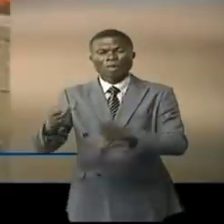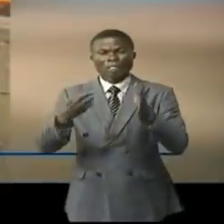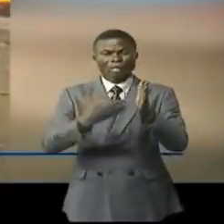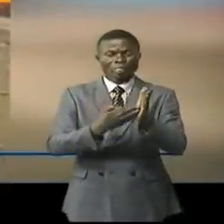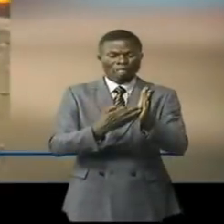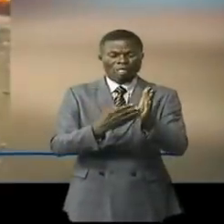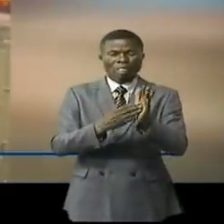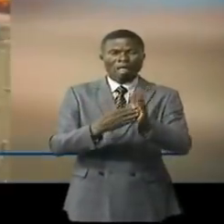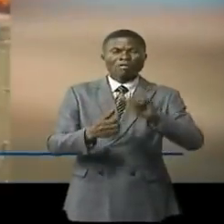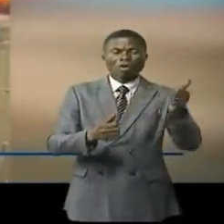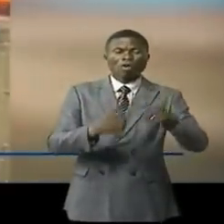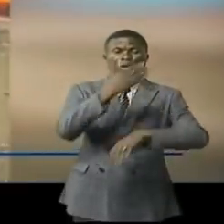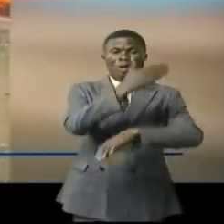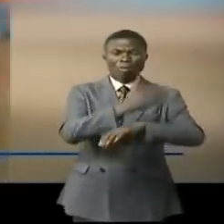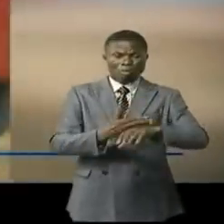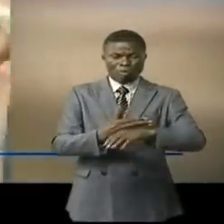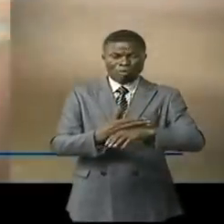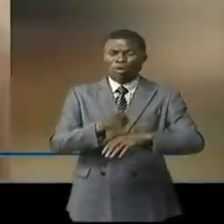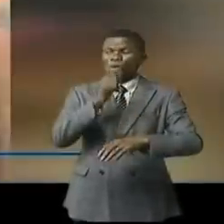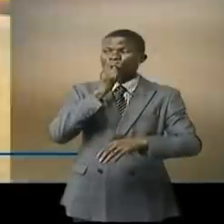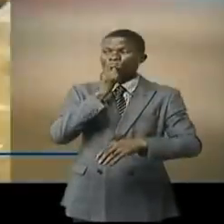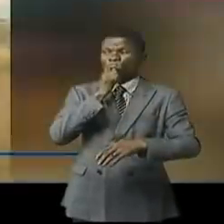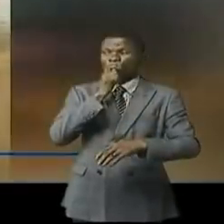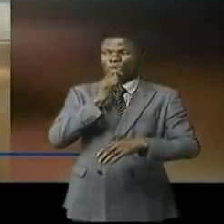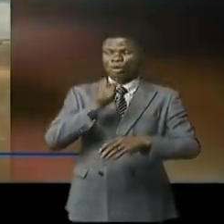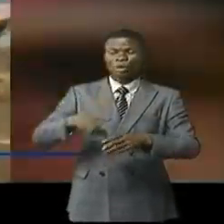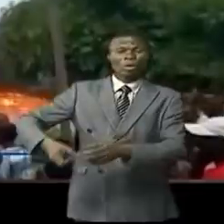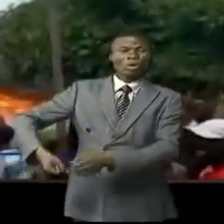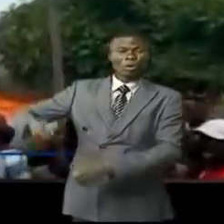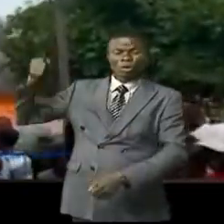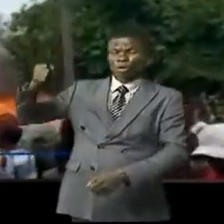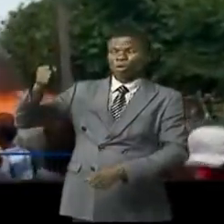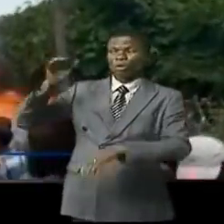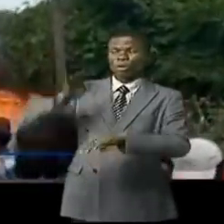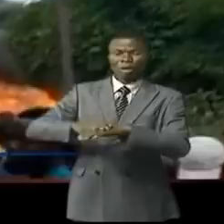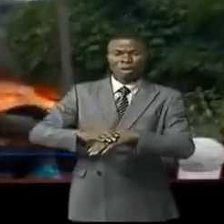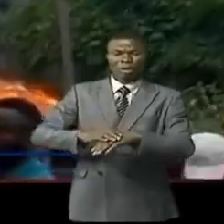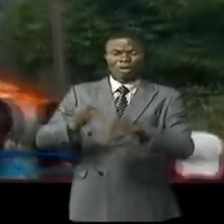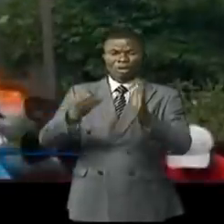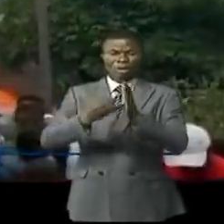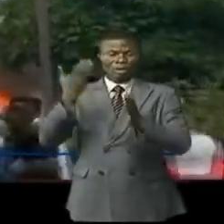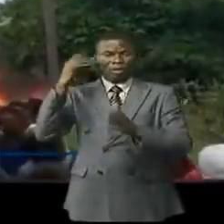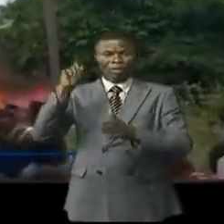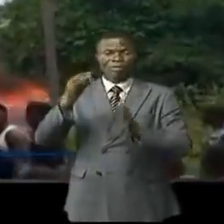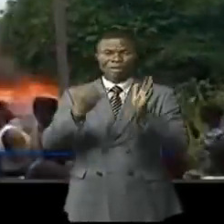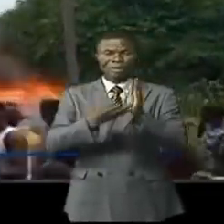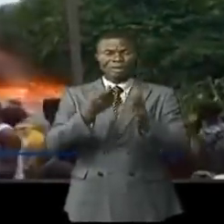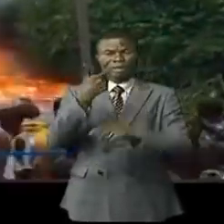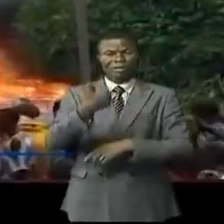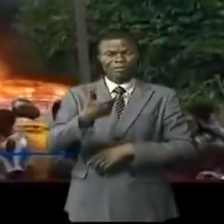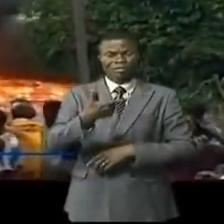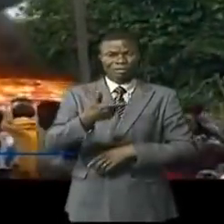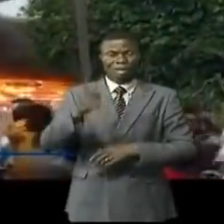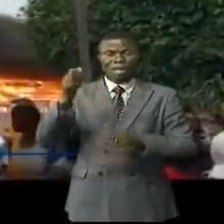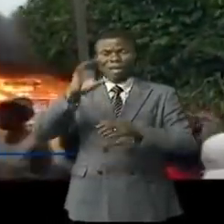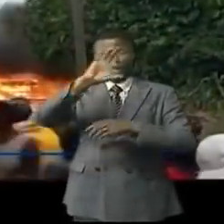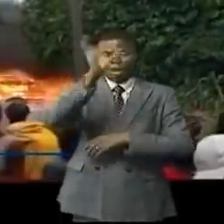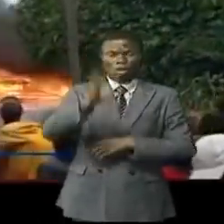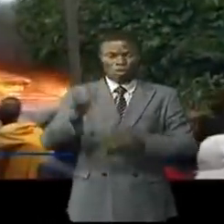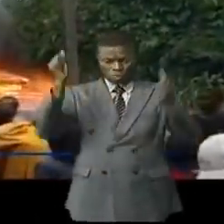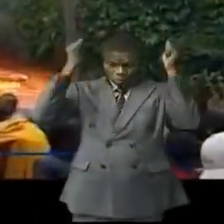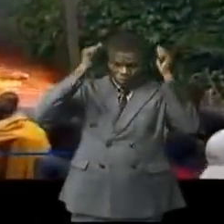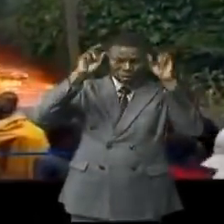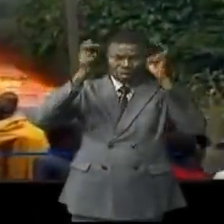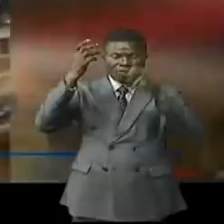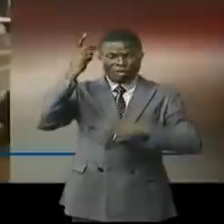autres blessés dans un incendie d'une baleinière survenu ce dimanche 27 février à Maluku, en ville de